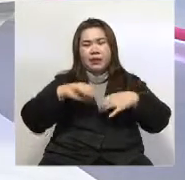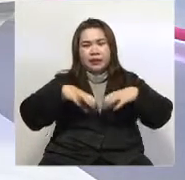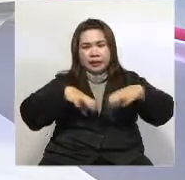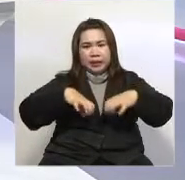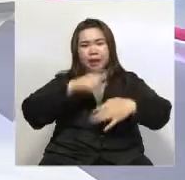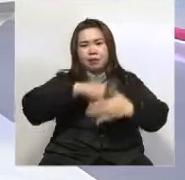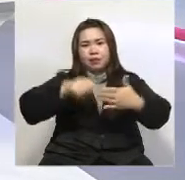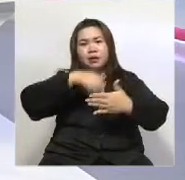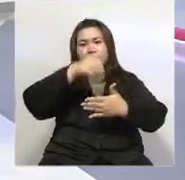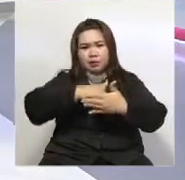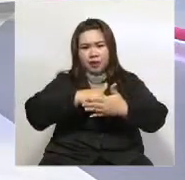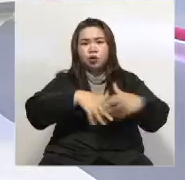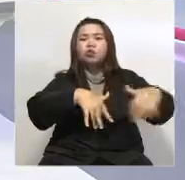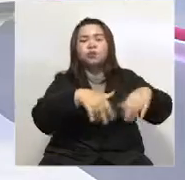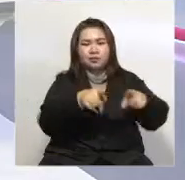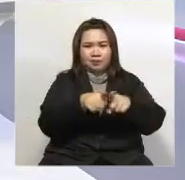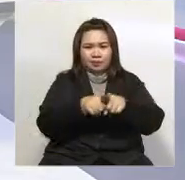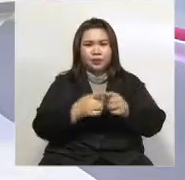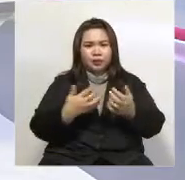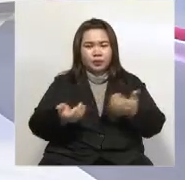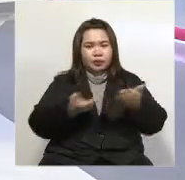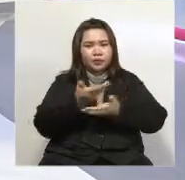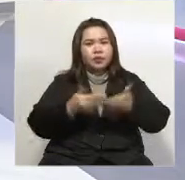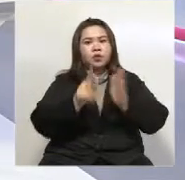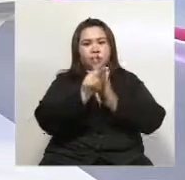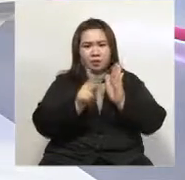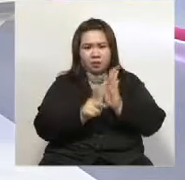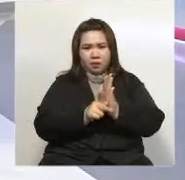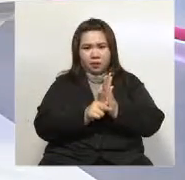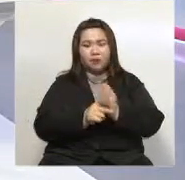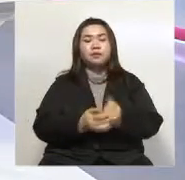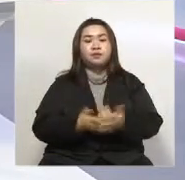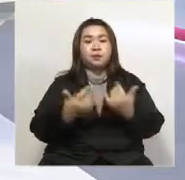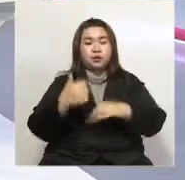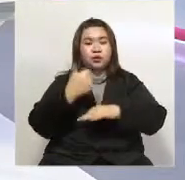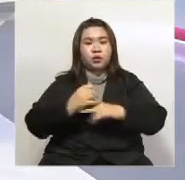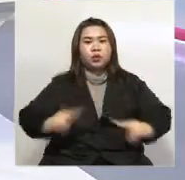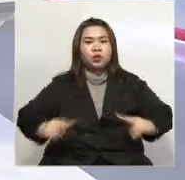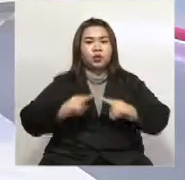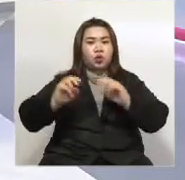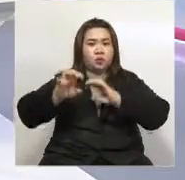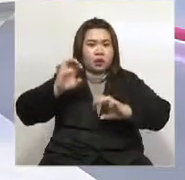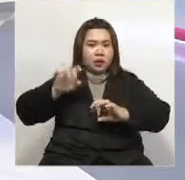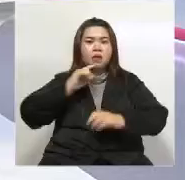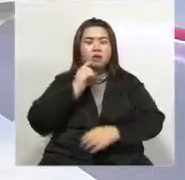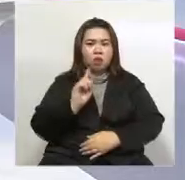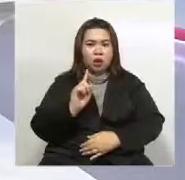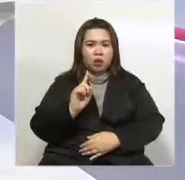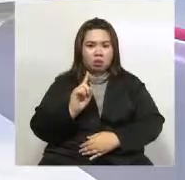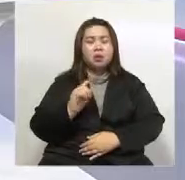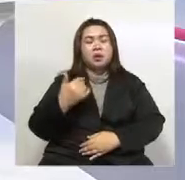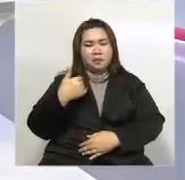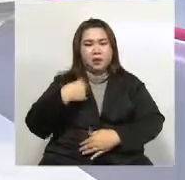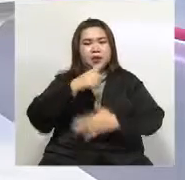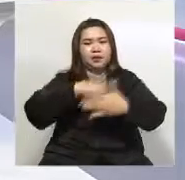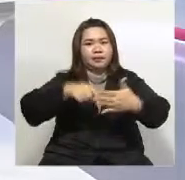ท้องถิ่นซะก่อนซึ่งขณะนี้เองนะครับก็อยู่ระหว่างการพิจารณาข้อกฎหมายซึ่งทางด้านรัฐมนตรีว่าการกระทรวงมหาดไทยก็ย้ำนะครับว่าการเลือกตั้งจะ